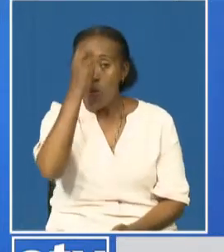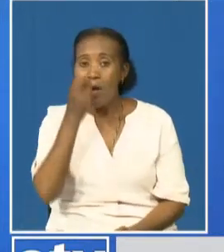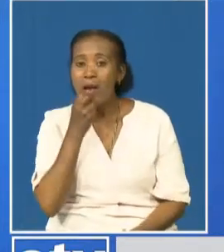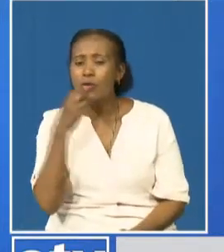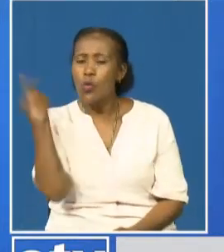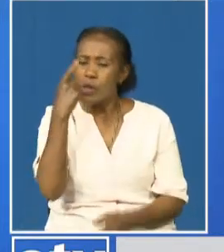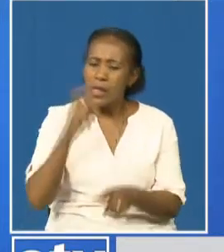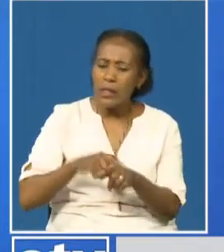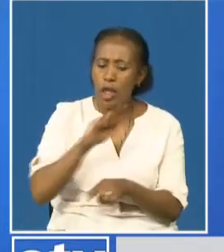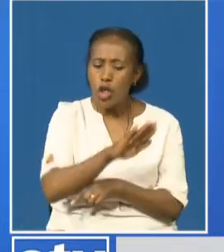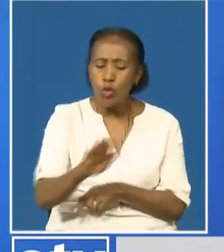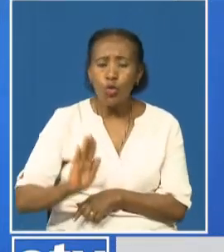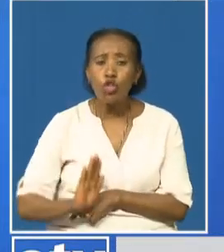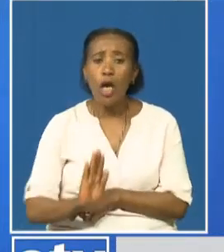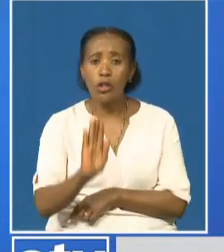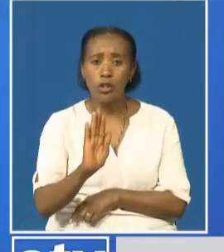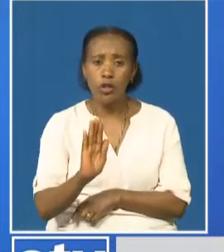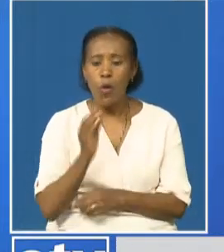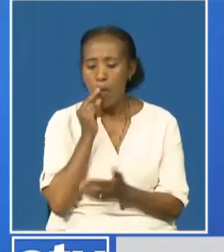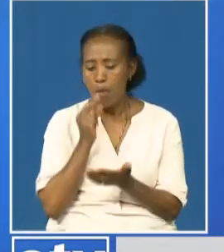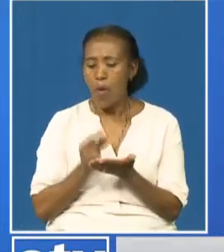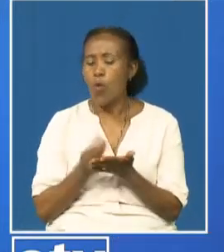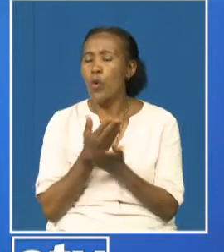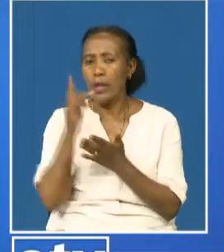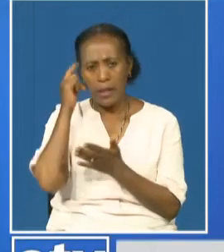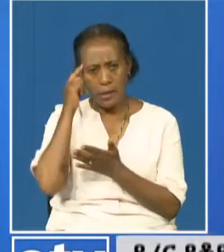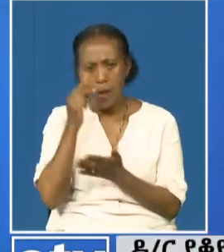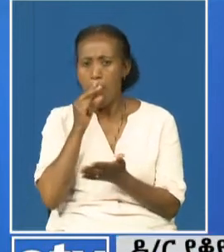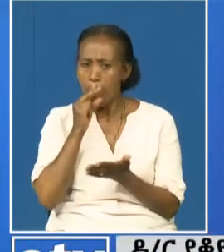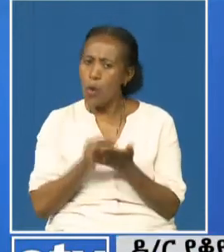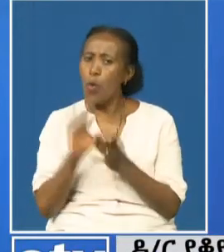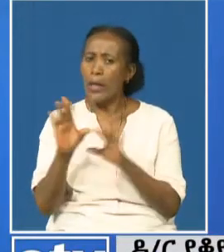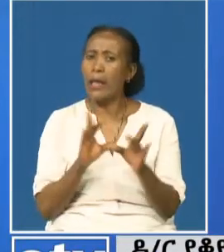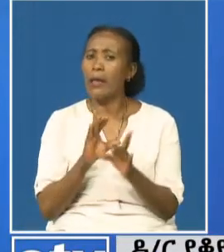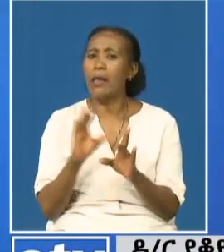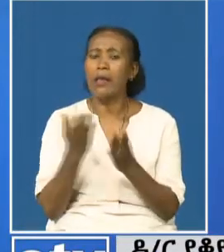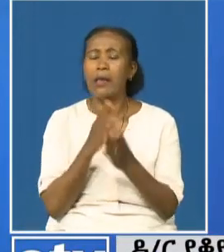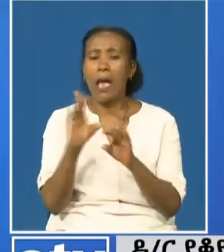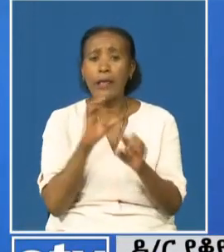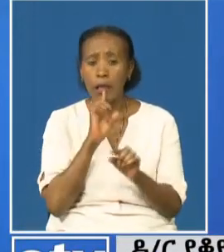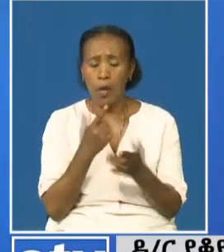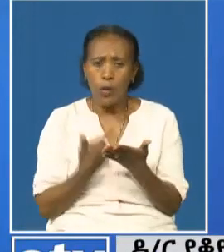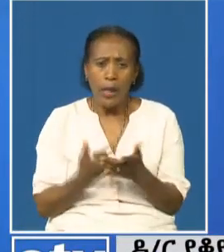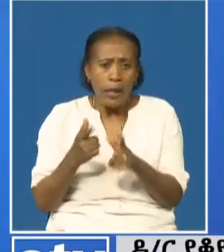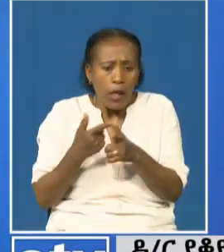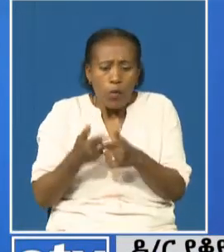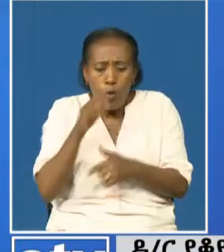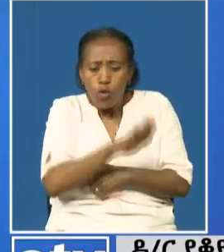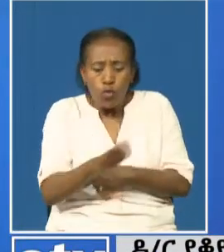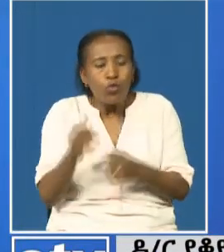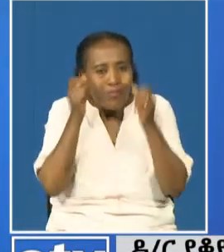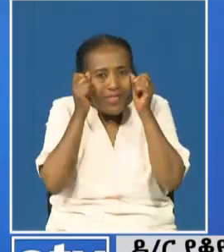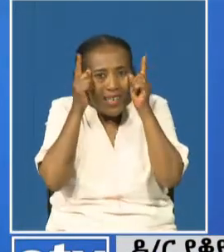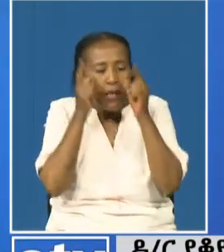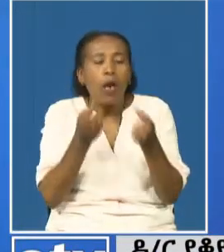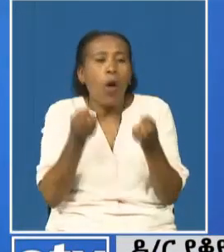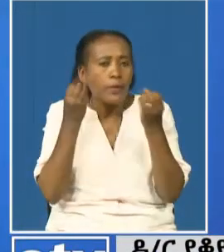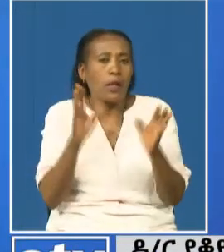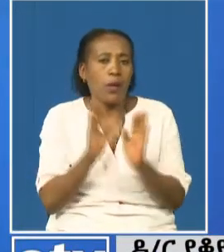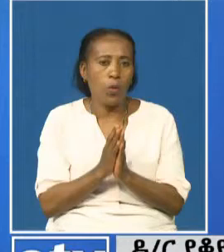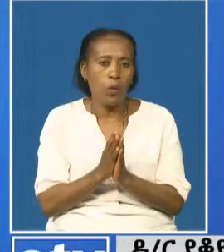ወላጆች ሁልጊዜም ለልጆቻቸው በጎ ነገር ያስባሉ በጎ ነገር ያደርጋሉ። ይሄን ደግሞ ልጆች ይረዳሉ